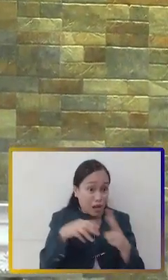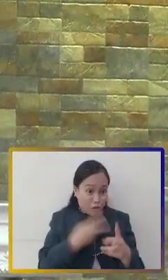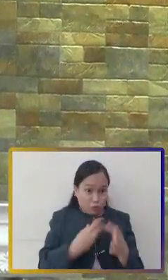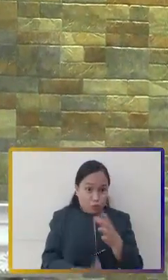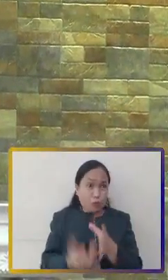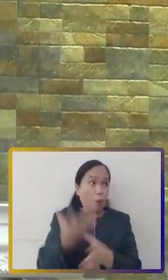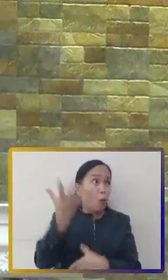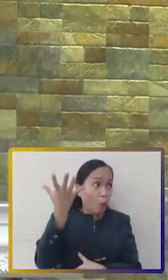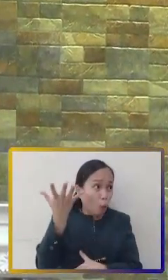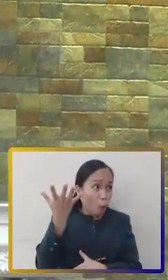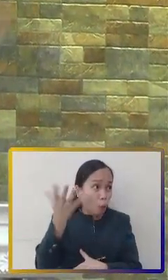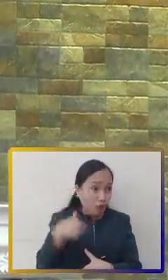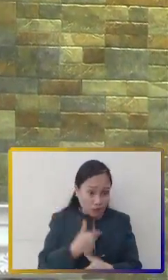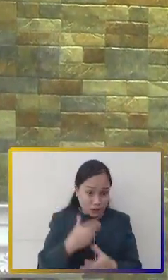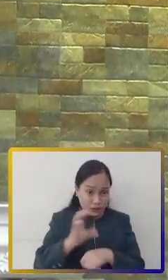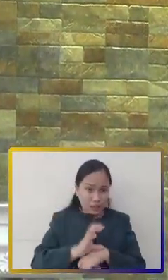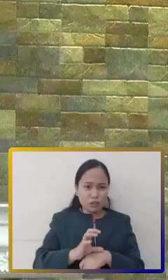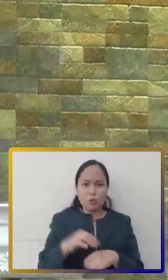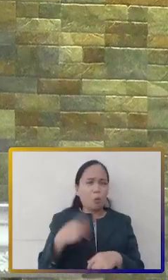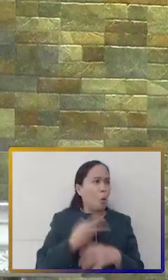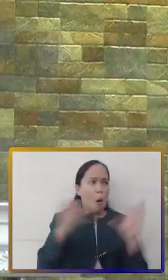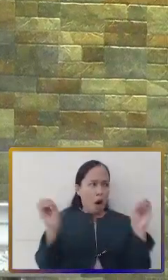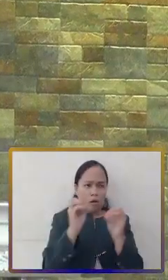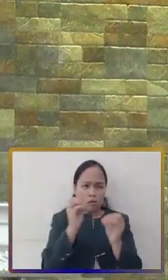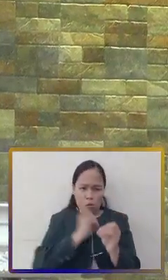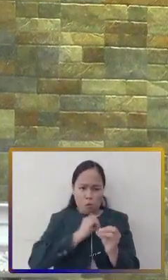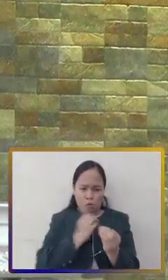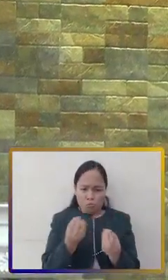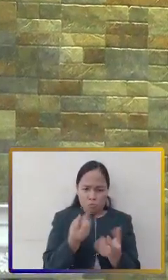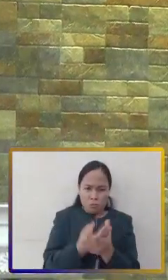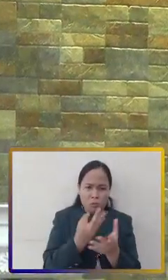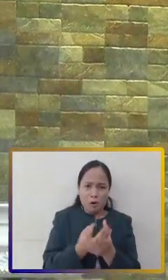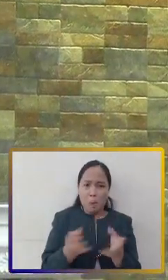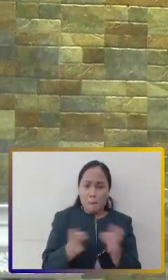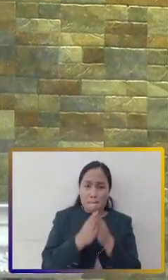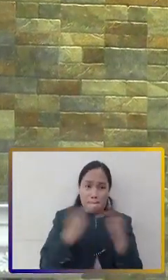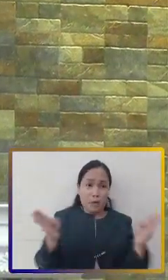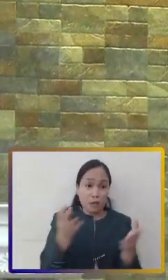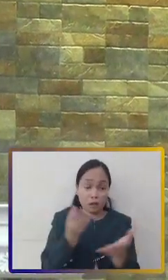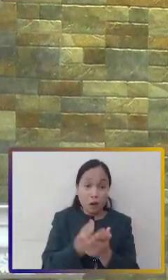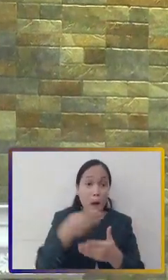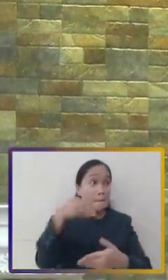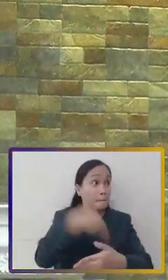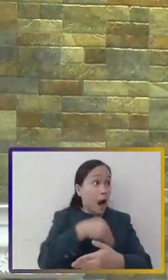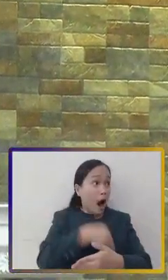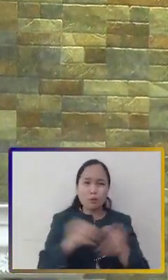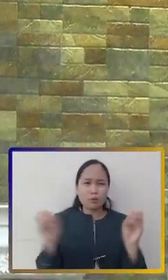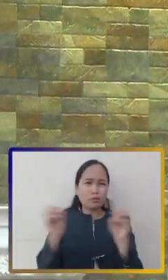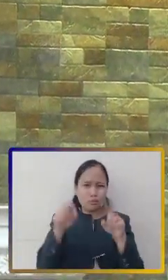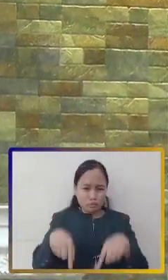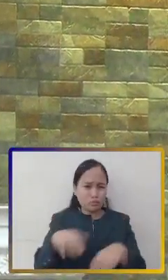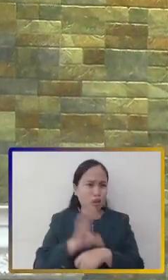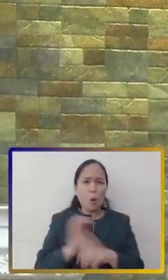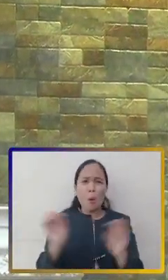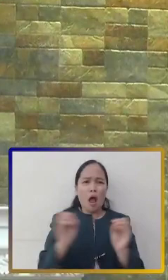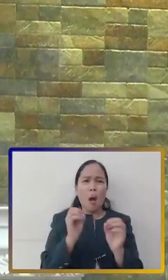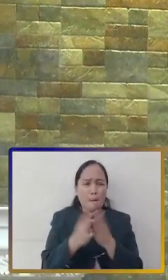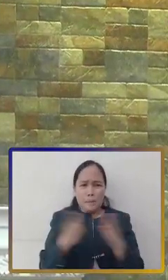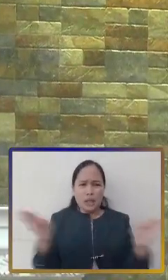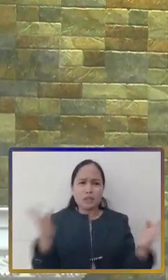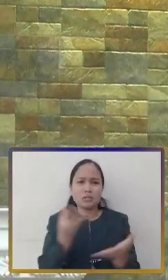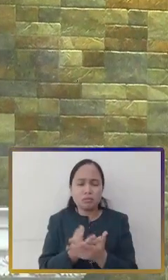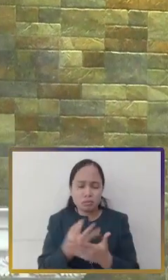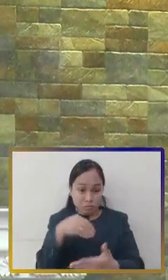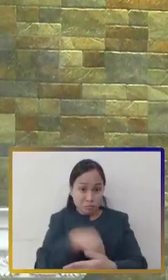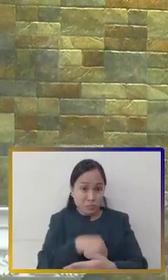lumalago. Wala tayong malaking pera sa bangko. Nandiyan dyan sila Ma'am Edna, sila Ma'am Cynthia. Wala tayong malaking pera sa bangko, mga